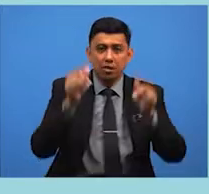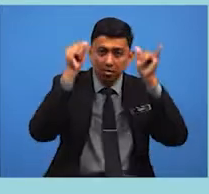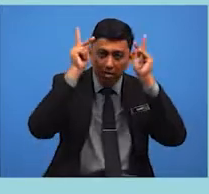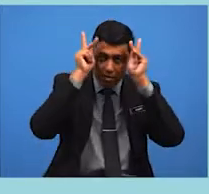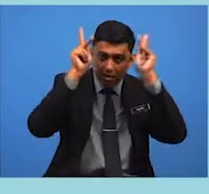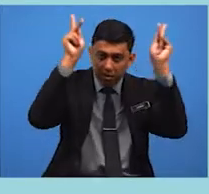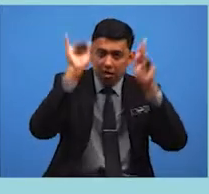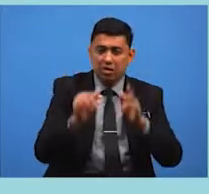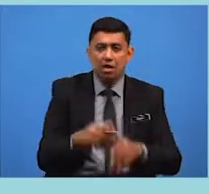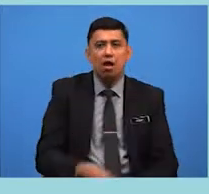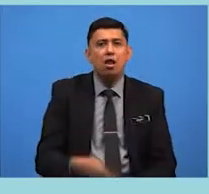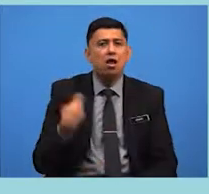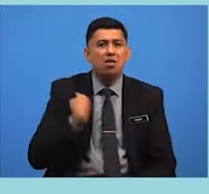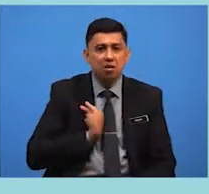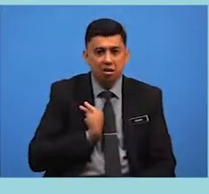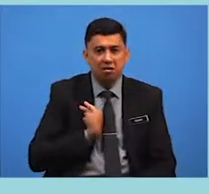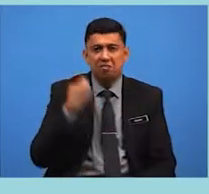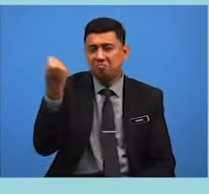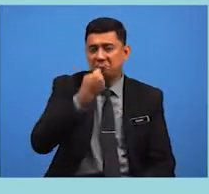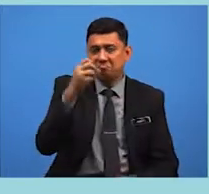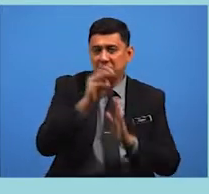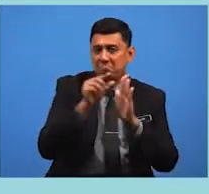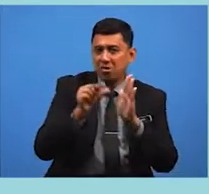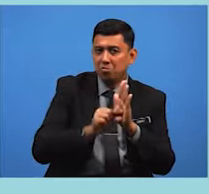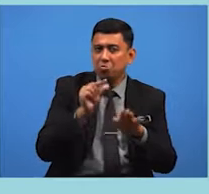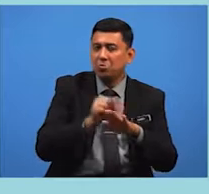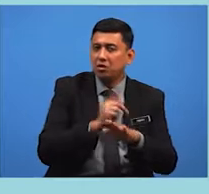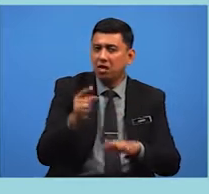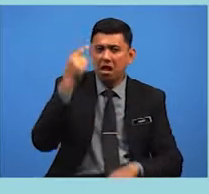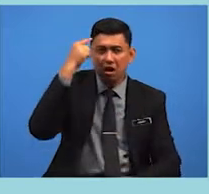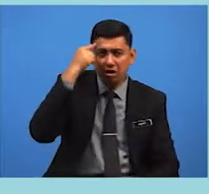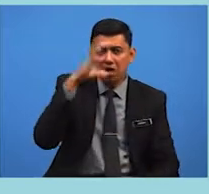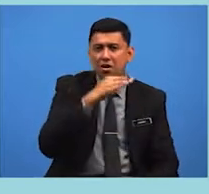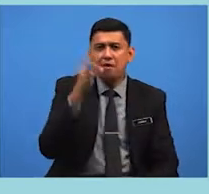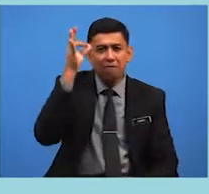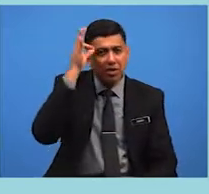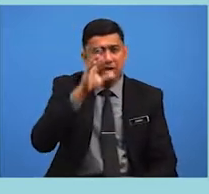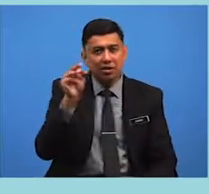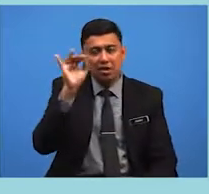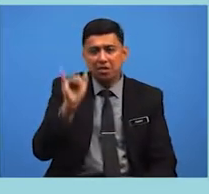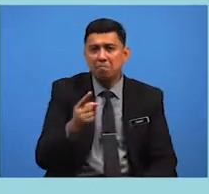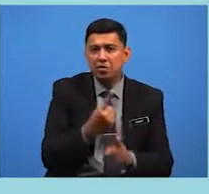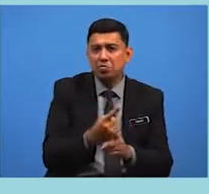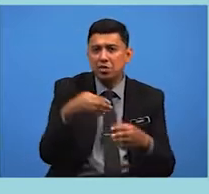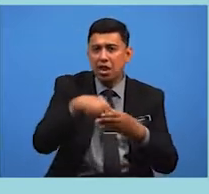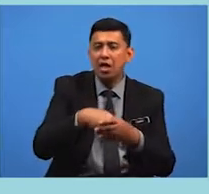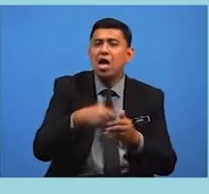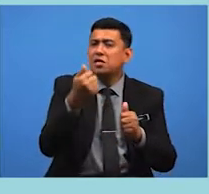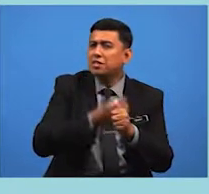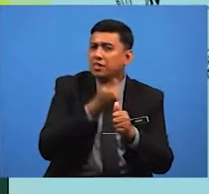sentiasa menggunakan akal dan fikiran yang waras dalam setiap tindakan yang